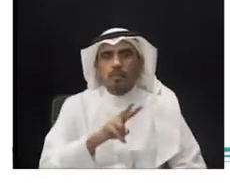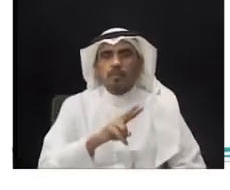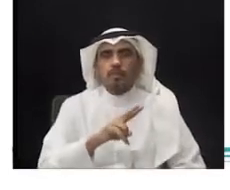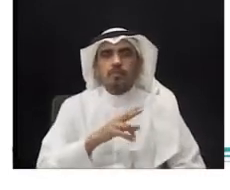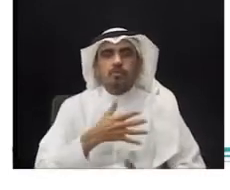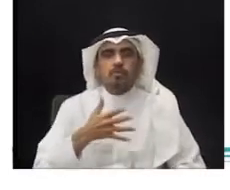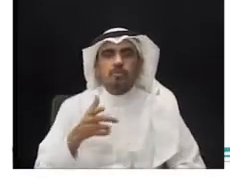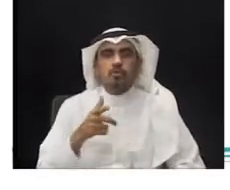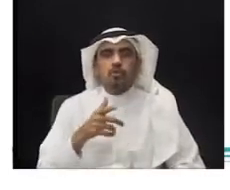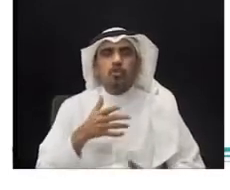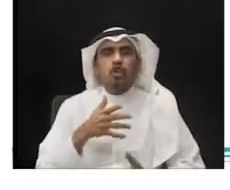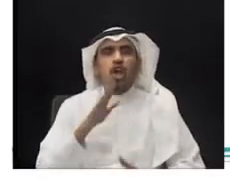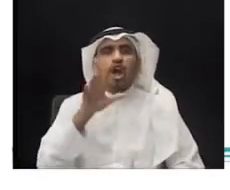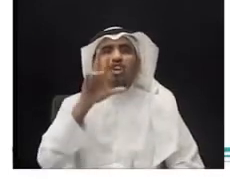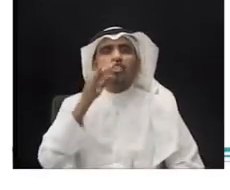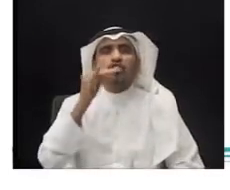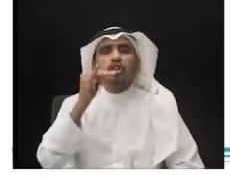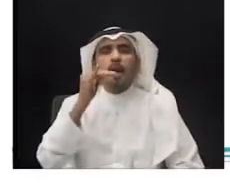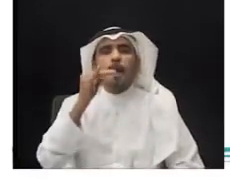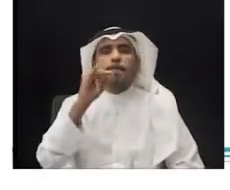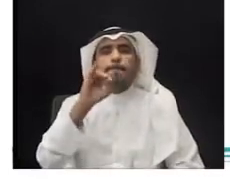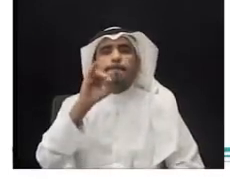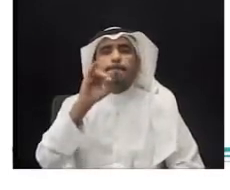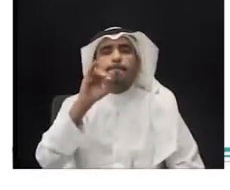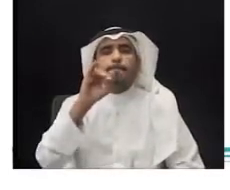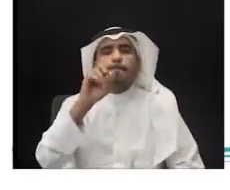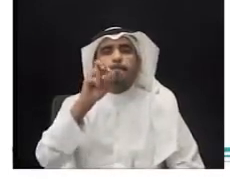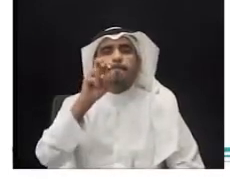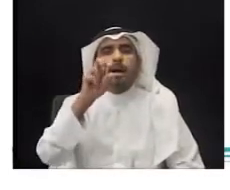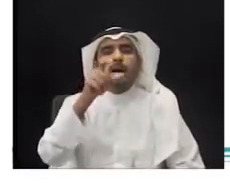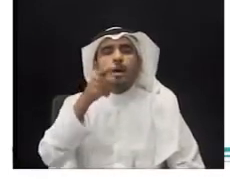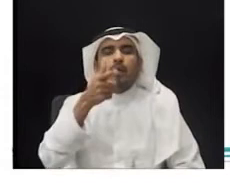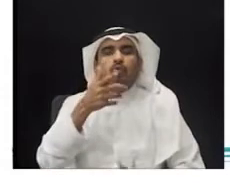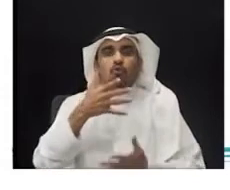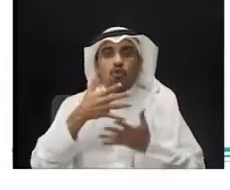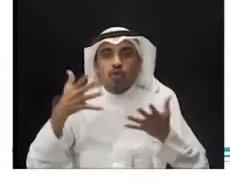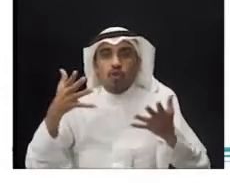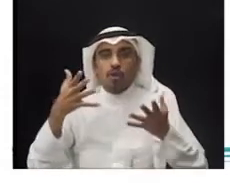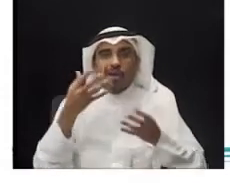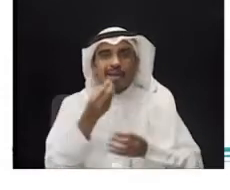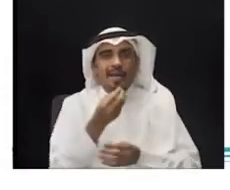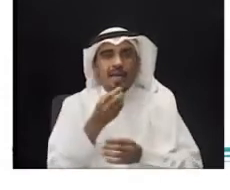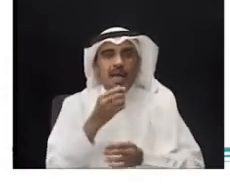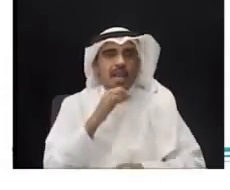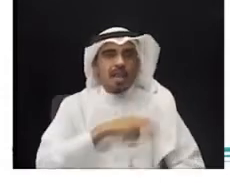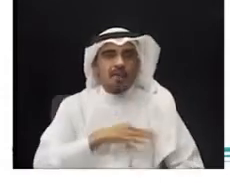بخواصه الجمة، الجمة تعني ماذا؟ الكثيرة، القليلة، النافعة،